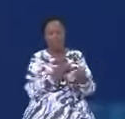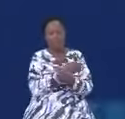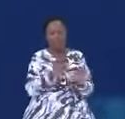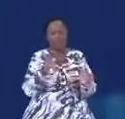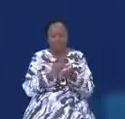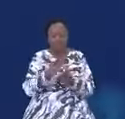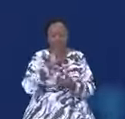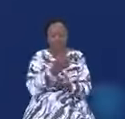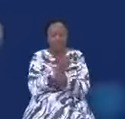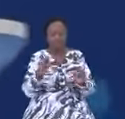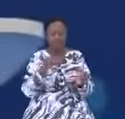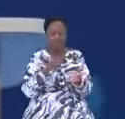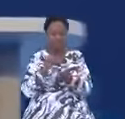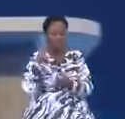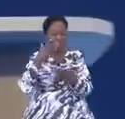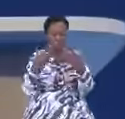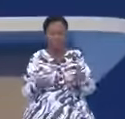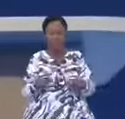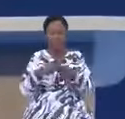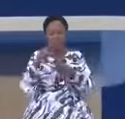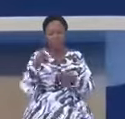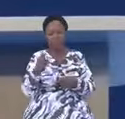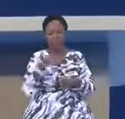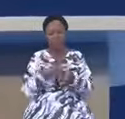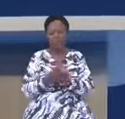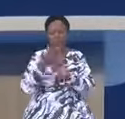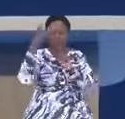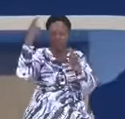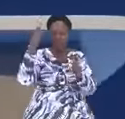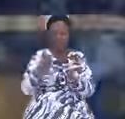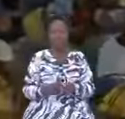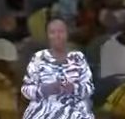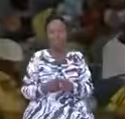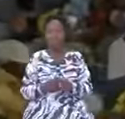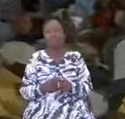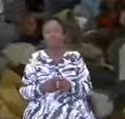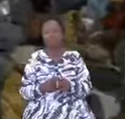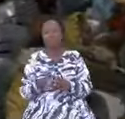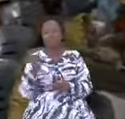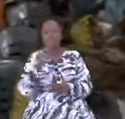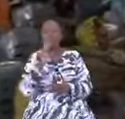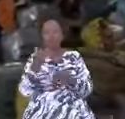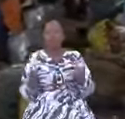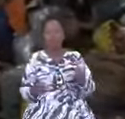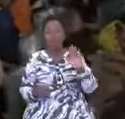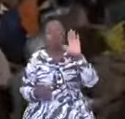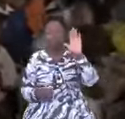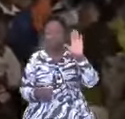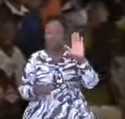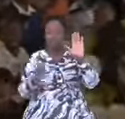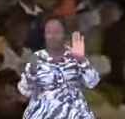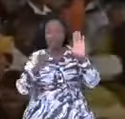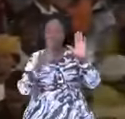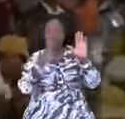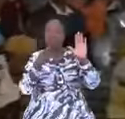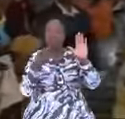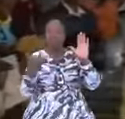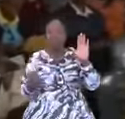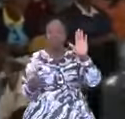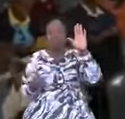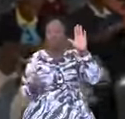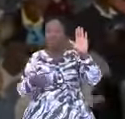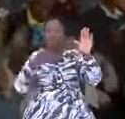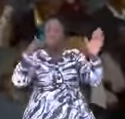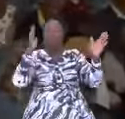t'arriver ce soit au nom de jésus où es tu là bas j'ai dit à tous et eu là bas gloire à dieu ça vient pour